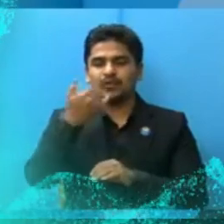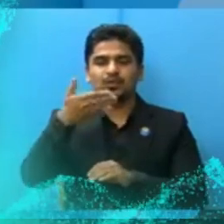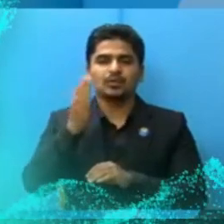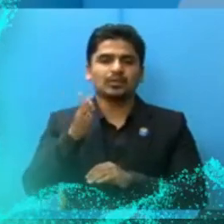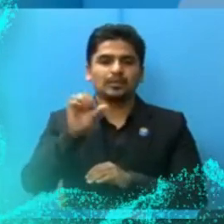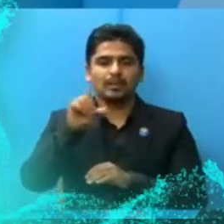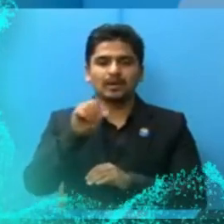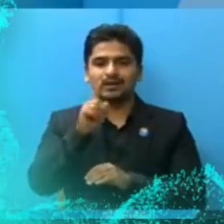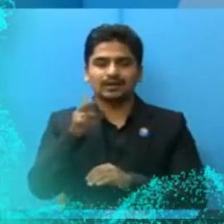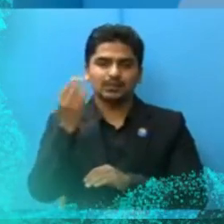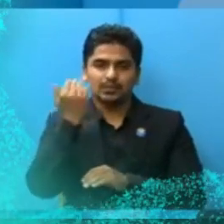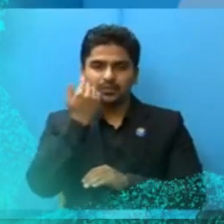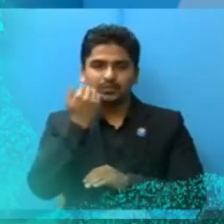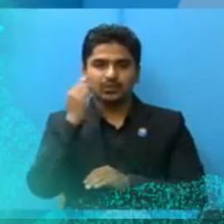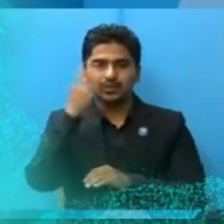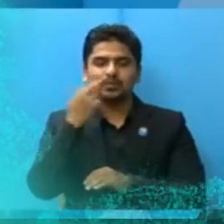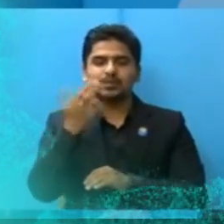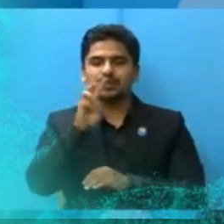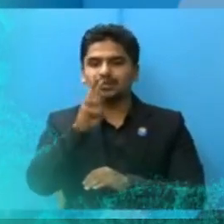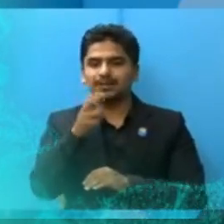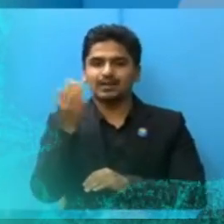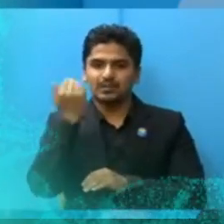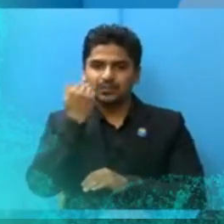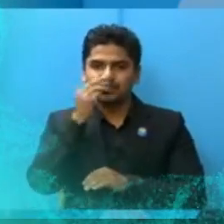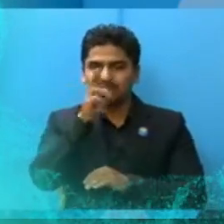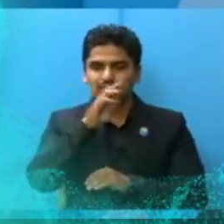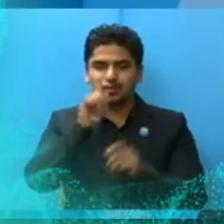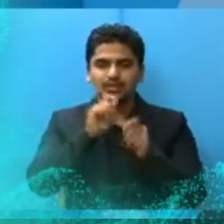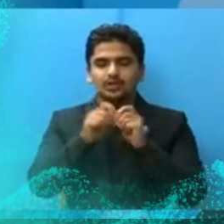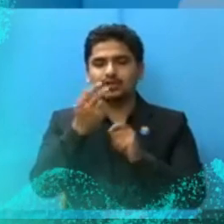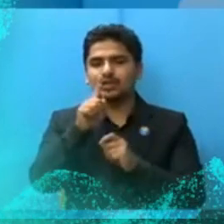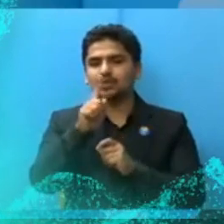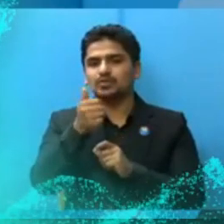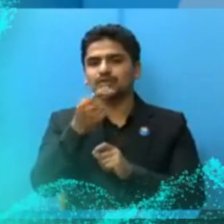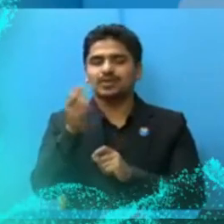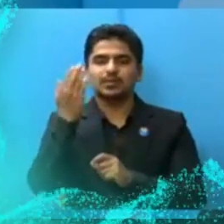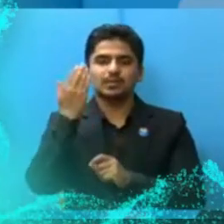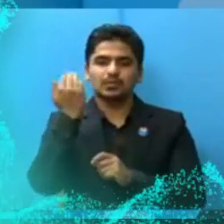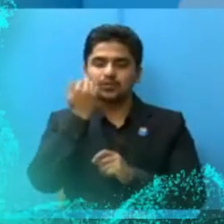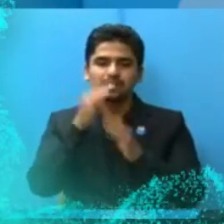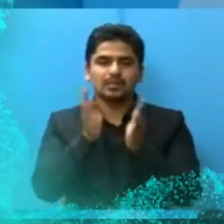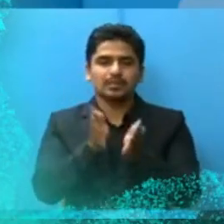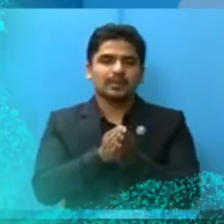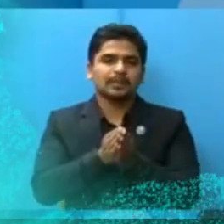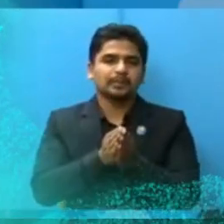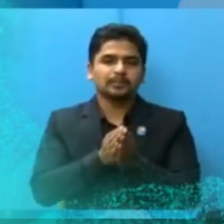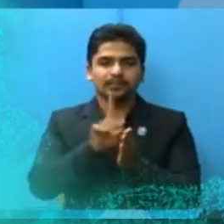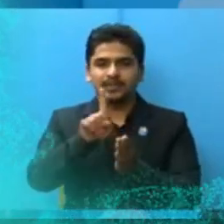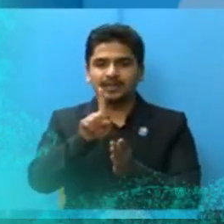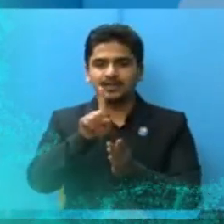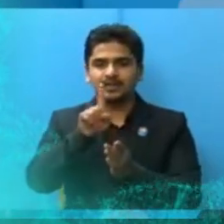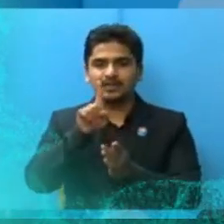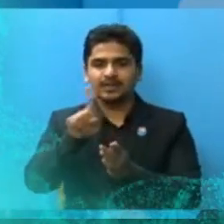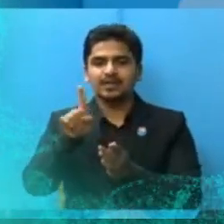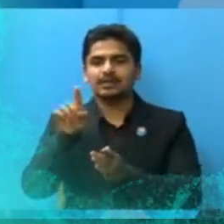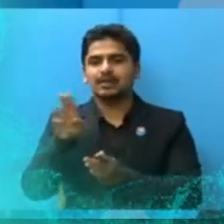पुरुष, रूपन्देहीको 3 जना पुरुष र सर्लाहीको 16 जना पुरुष गरी जम्मा 114